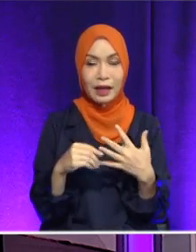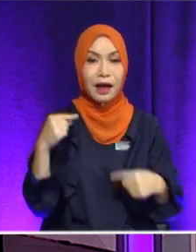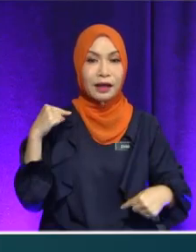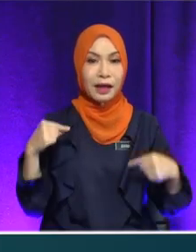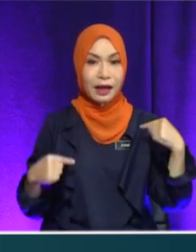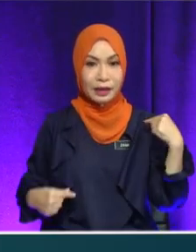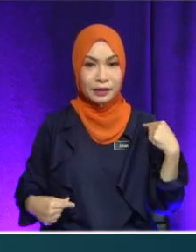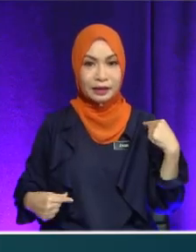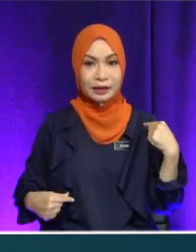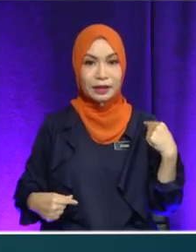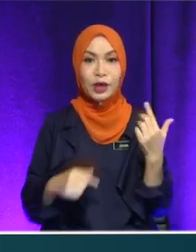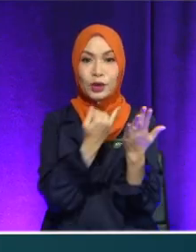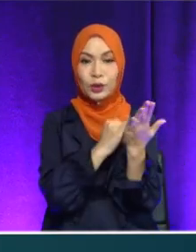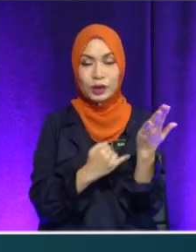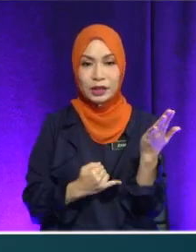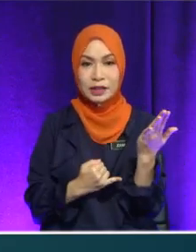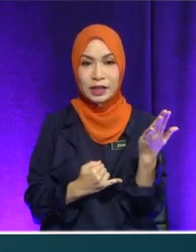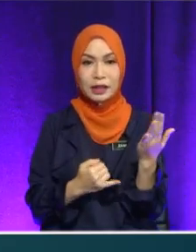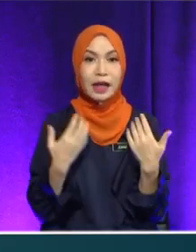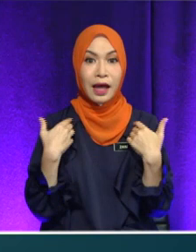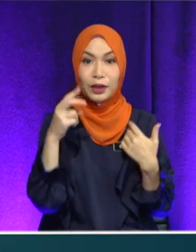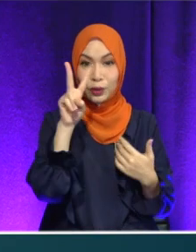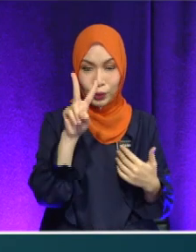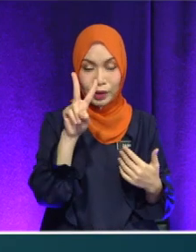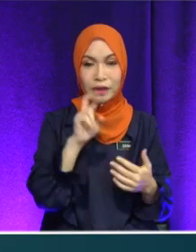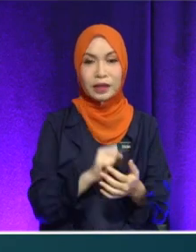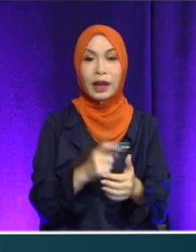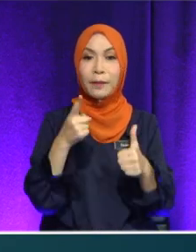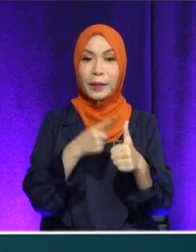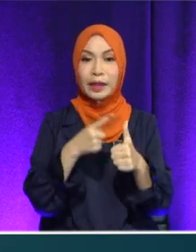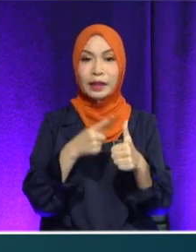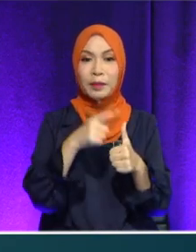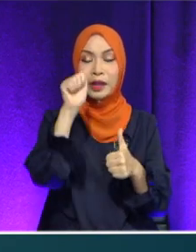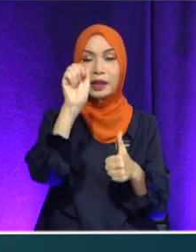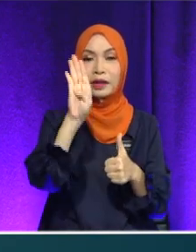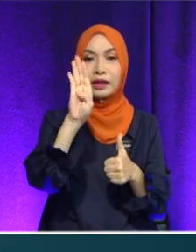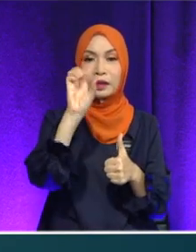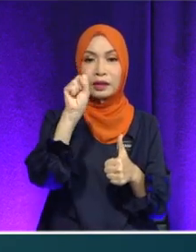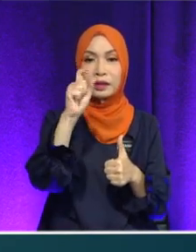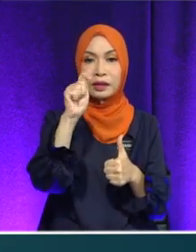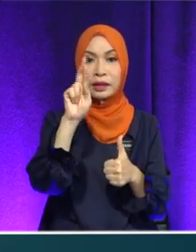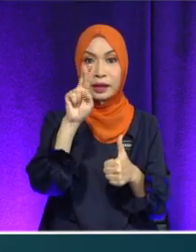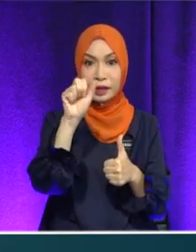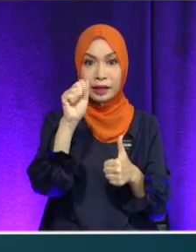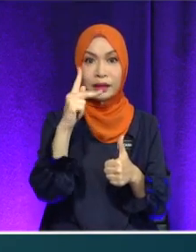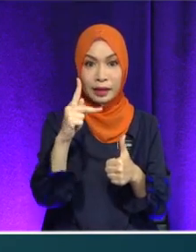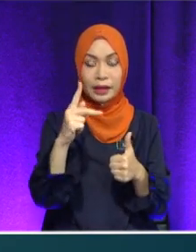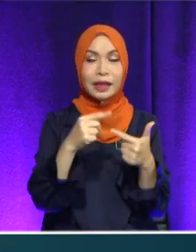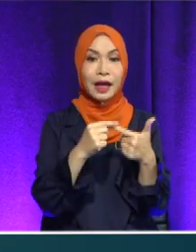ini terbagi kepada dua yaitu FC dan juga figuratif Oke FC dan juga figuratif figuratif nih